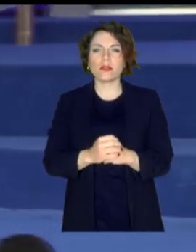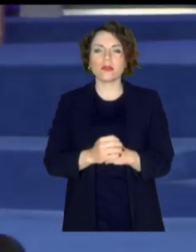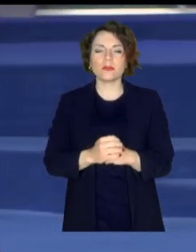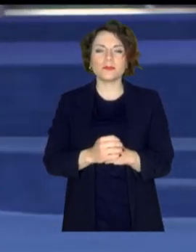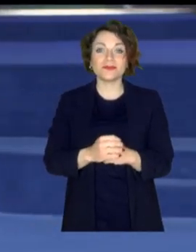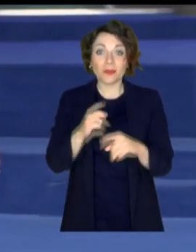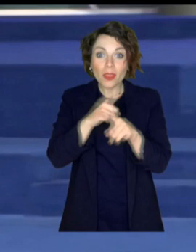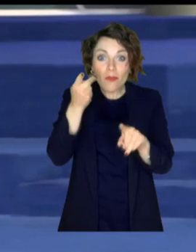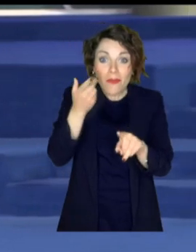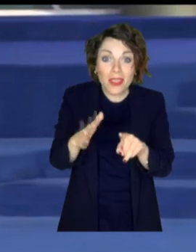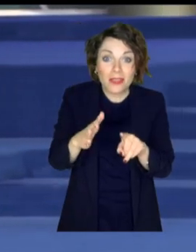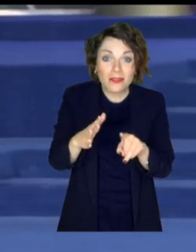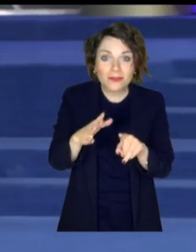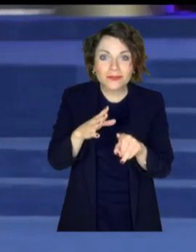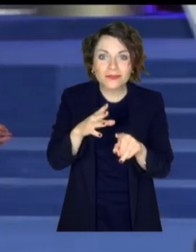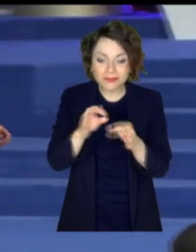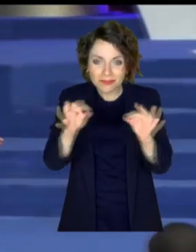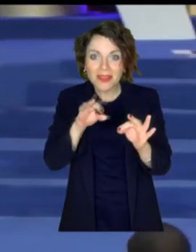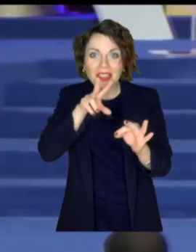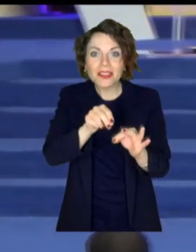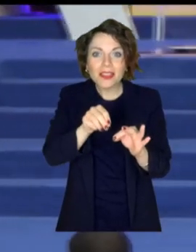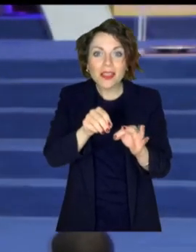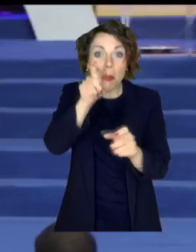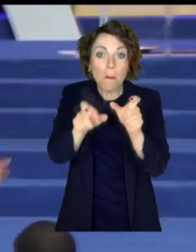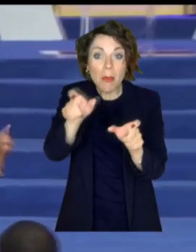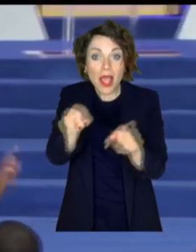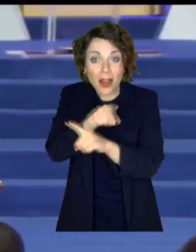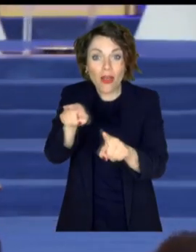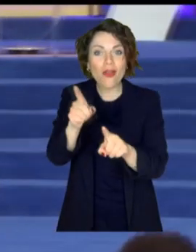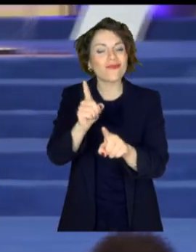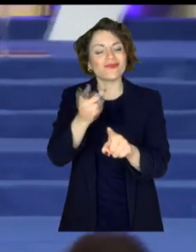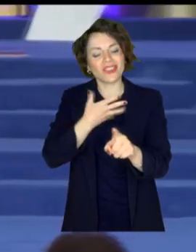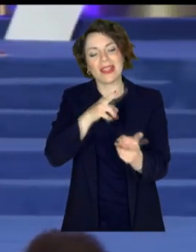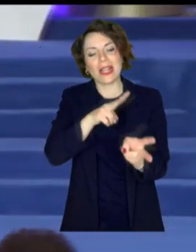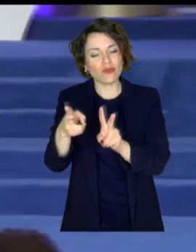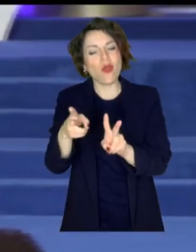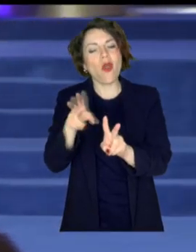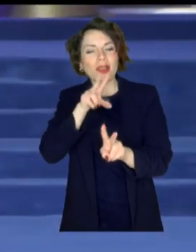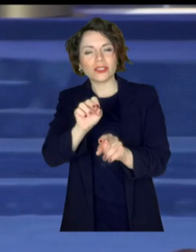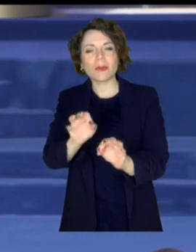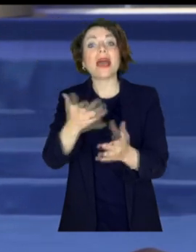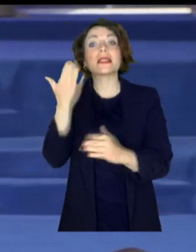L'avete notato? Non dice tutti quelli. Alcune traduzioni dicono tutti quelli, ma non è corretto.